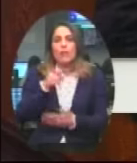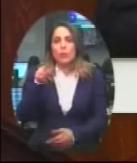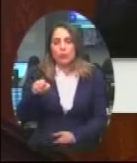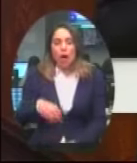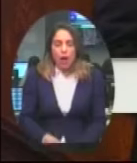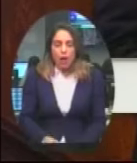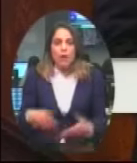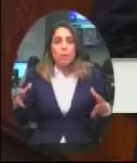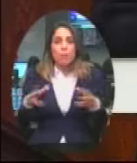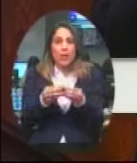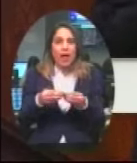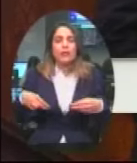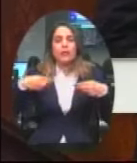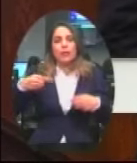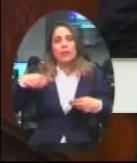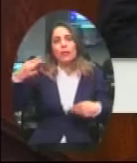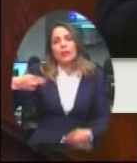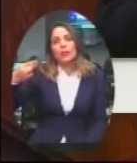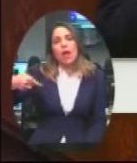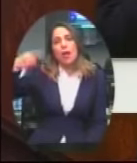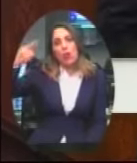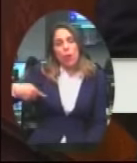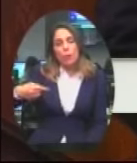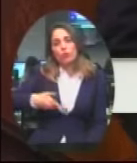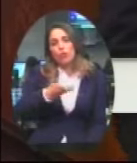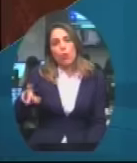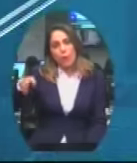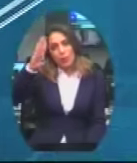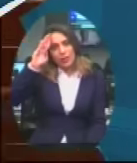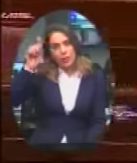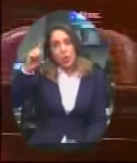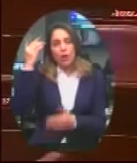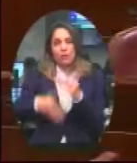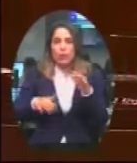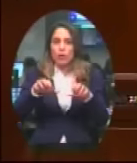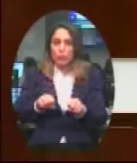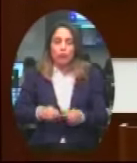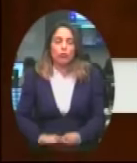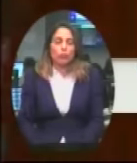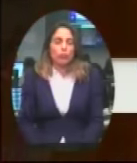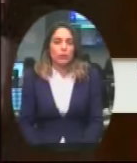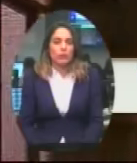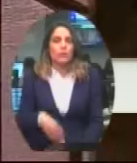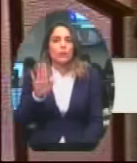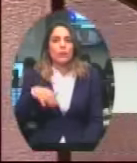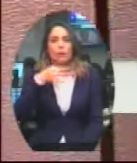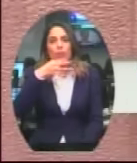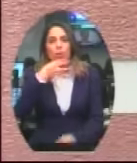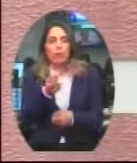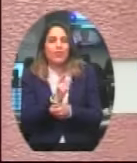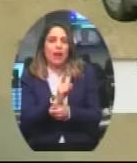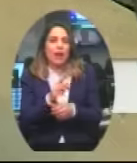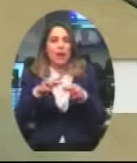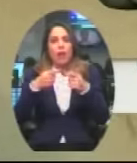היום שכולם יצדיעו לך אחרי סיום הכיבוש. עוד בנאומים בני דקה, חבר הכנסת אורן